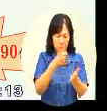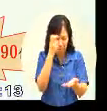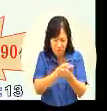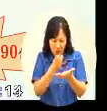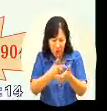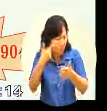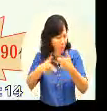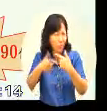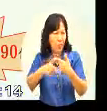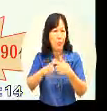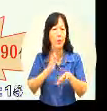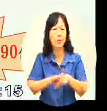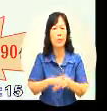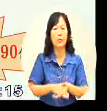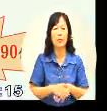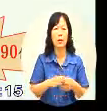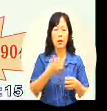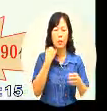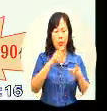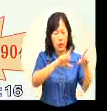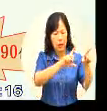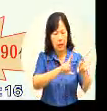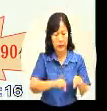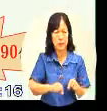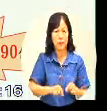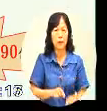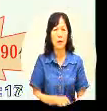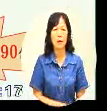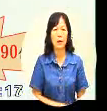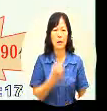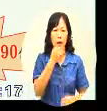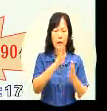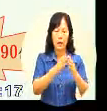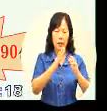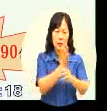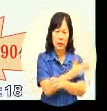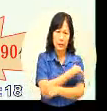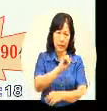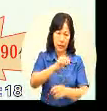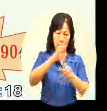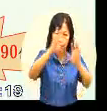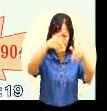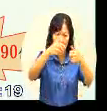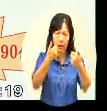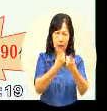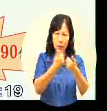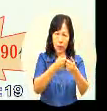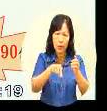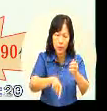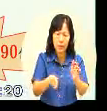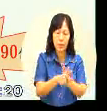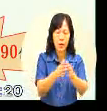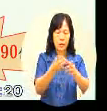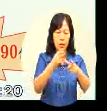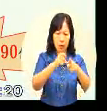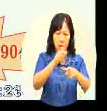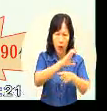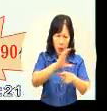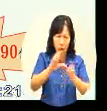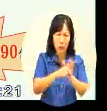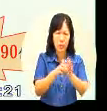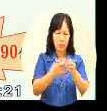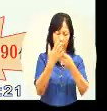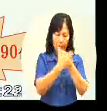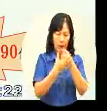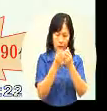理。如果根据陈洁如委员召开的公听会，他那个公式呢叫做维持